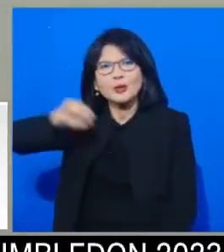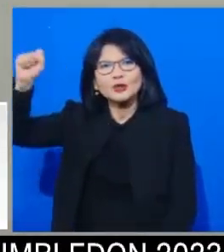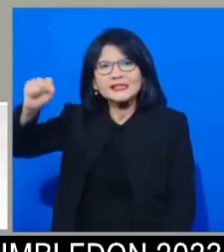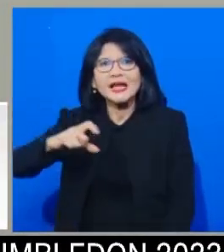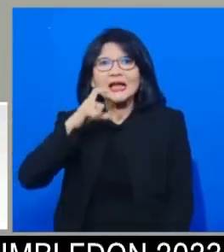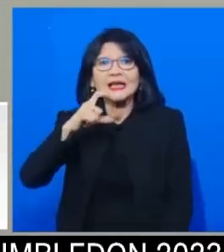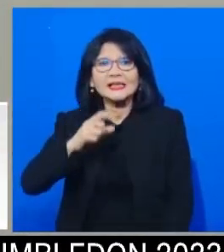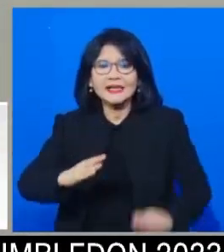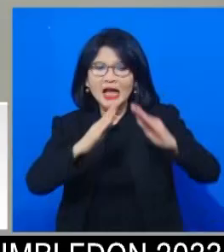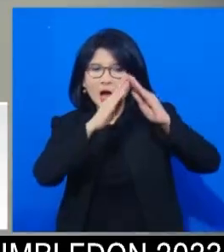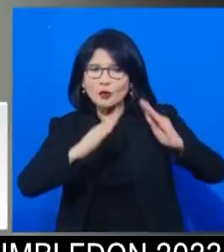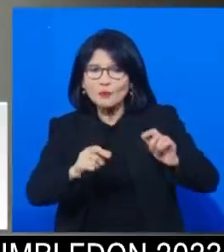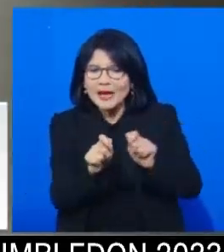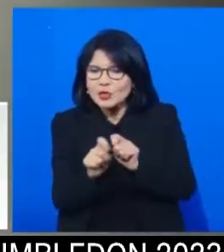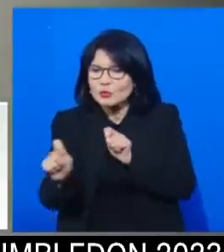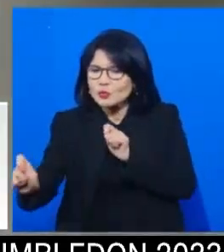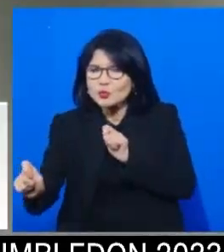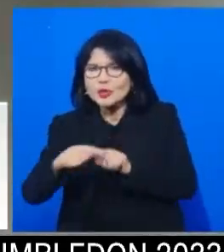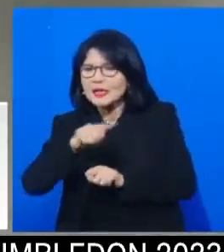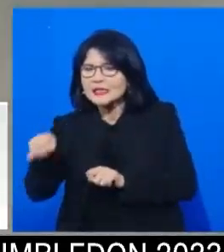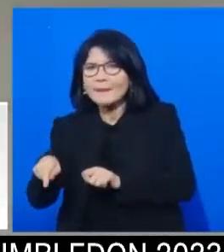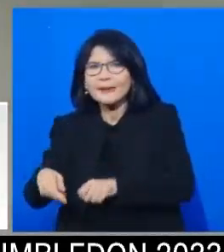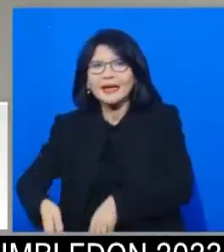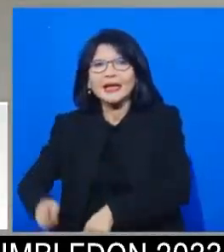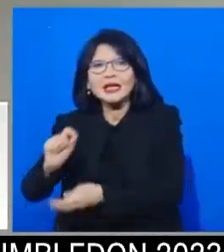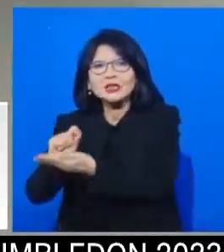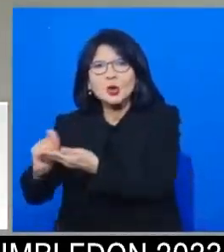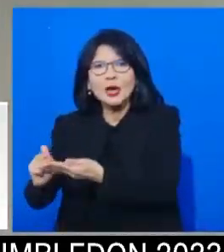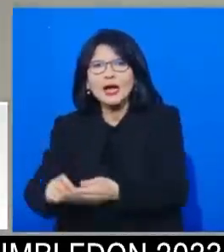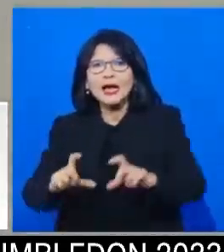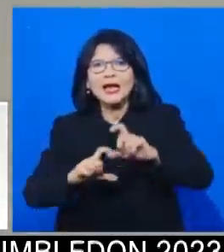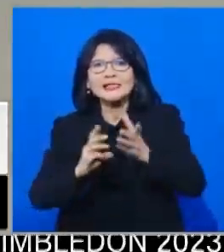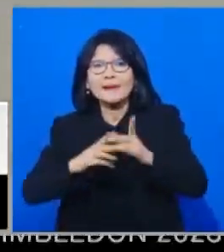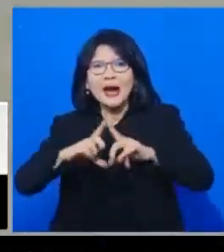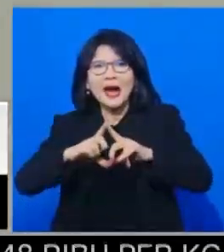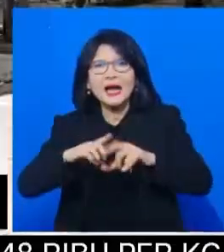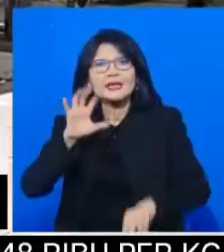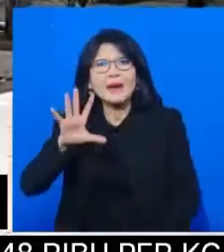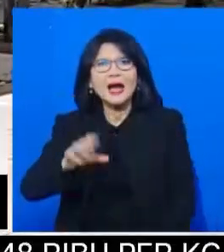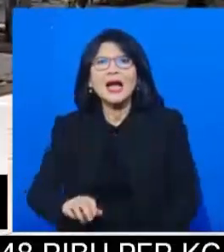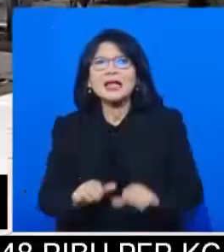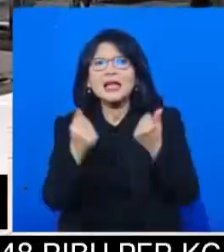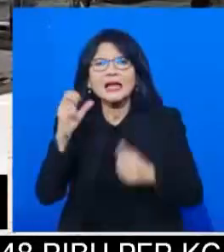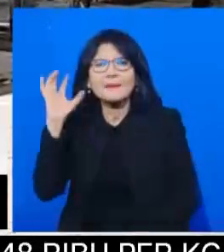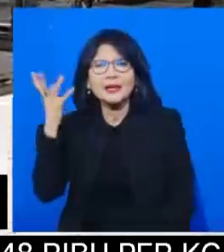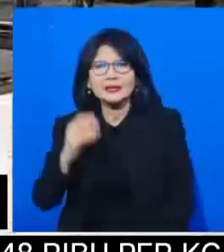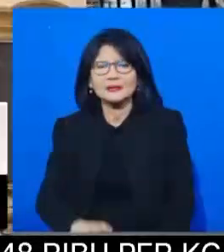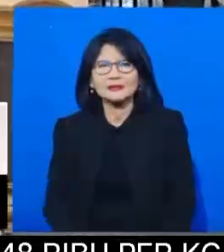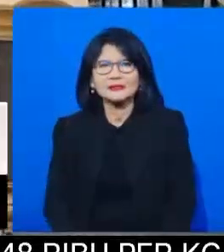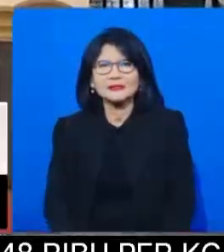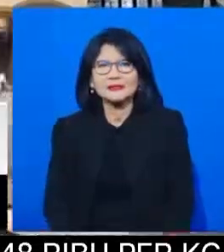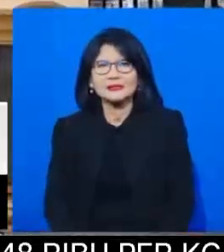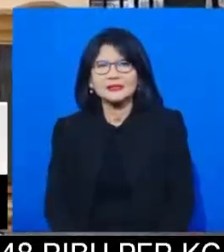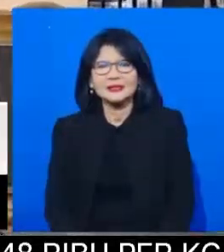cara mengukur jarak rumah ke sekolah. Protes itu ditujukan kepada SMA 5 Kota Tangerang, Banten. PPDB di SMA 5